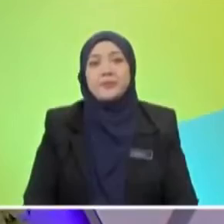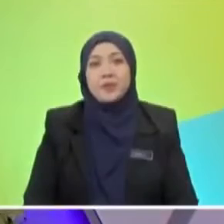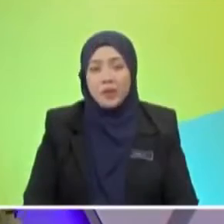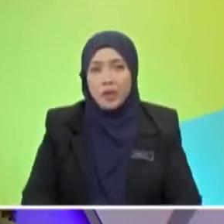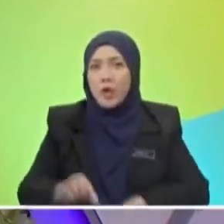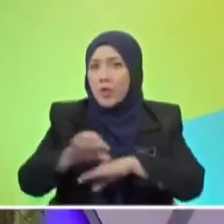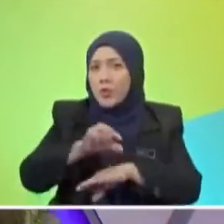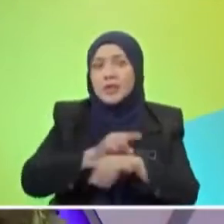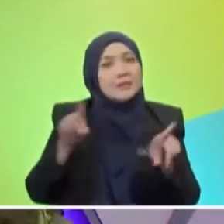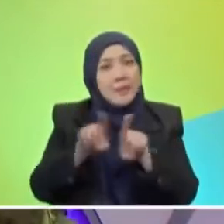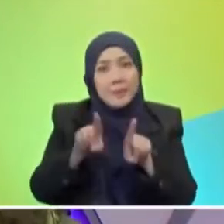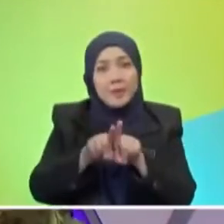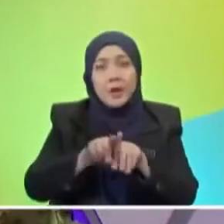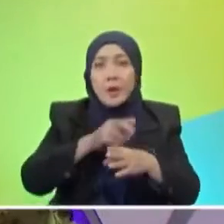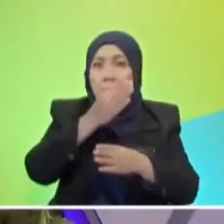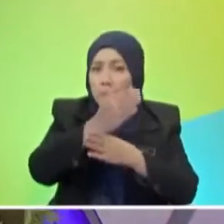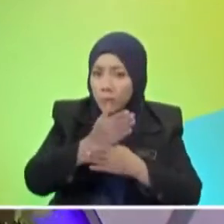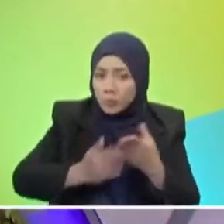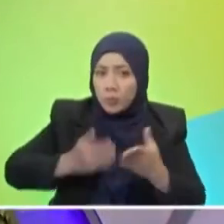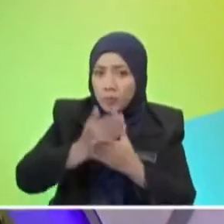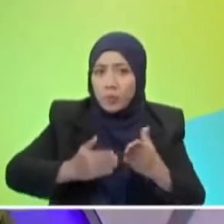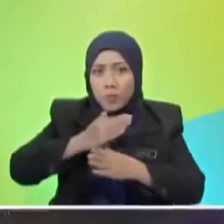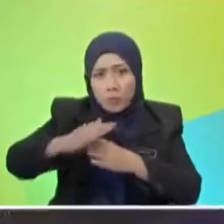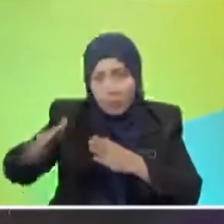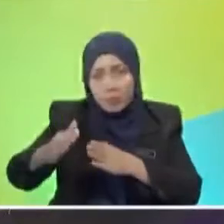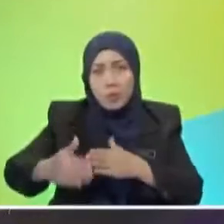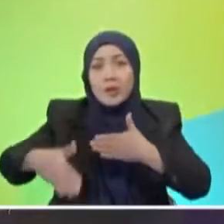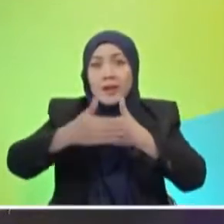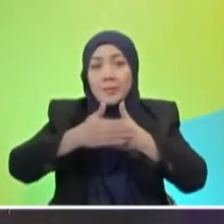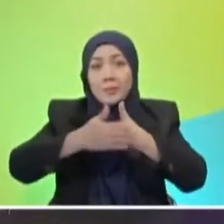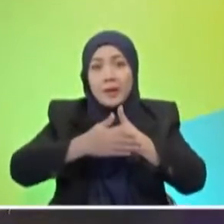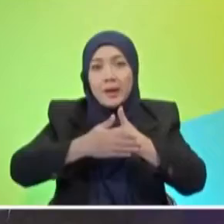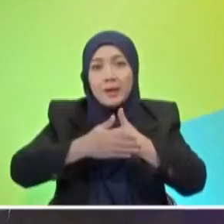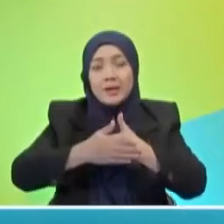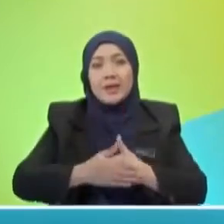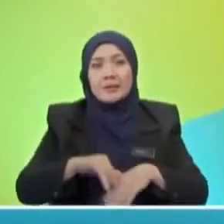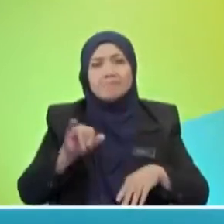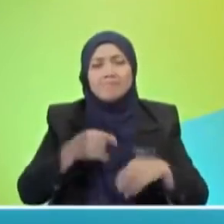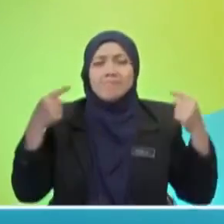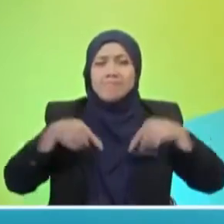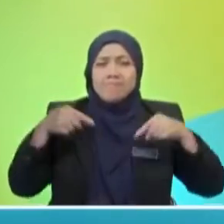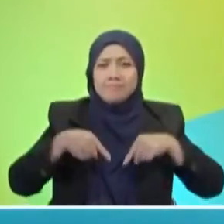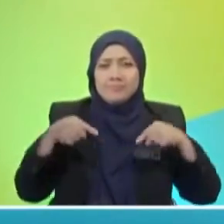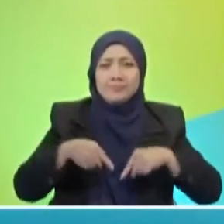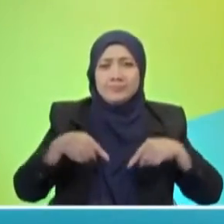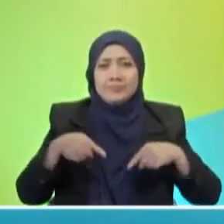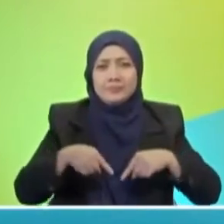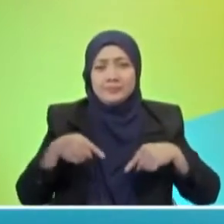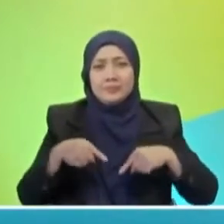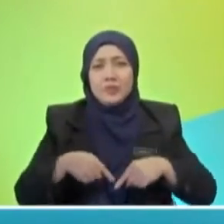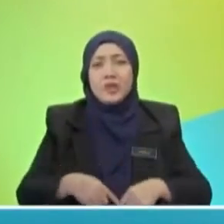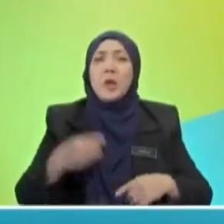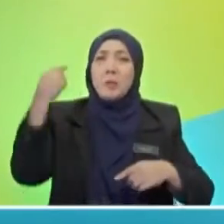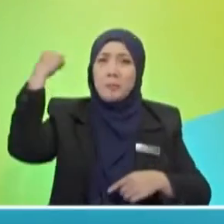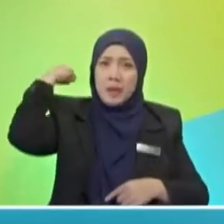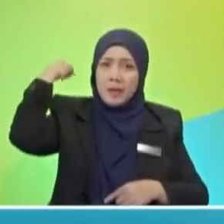depan, potong belakang. Baik, murid-murid, macam mana potong depan? Macam mana potong depan? Macam mana potong belakang? Baik, dah